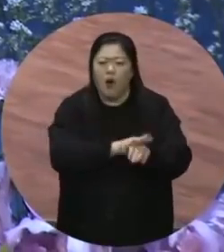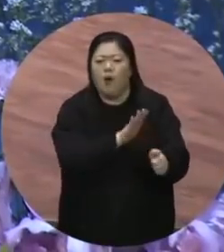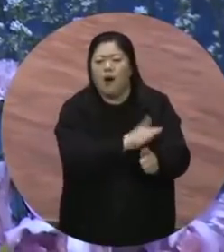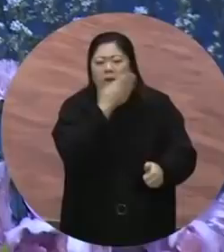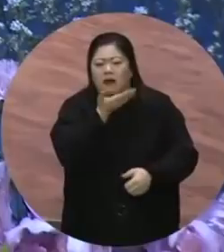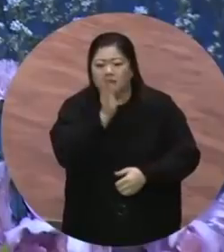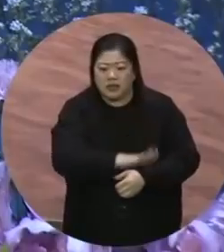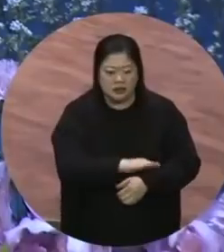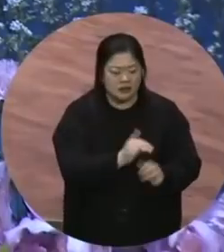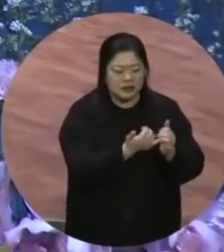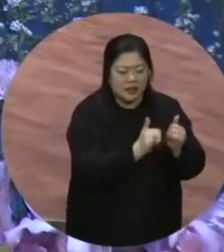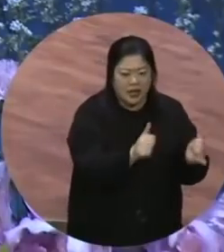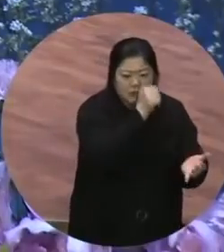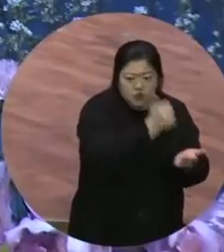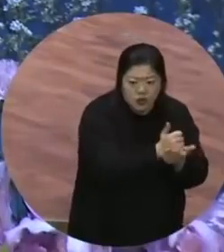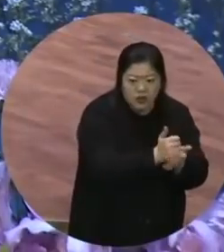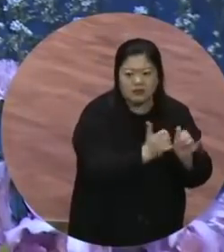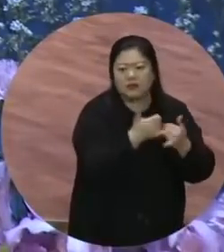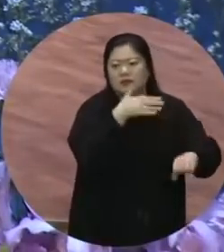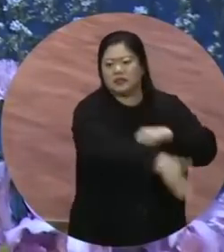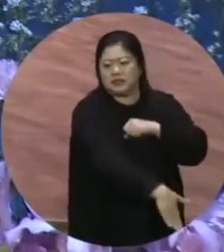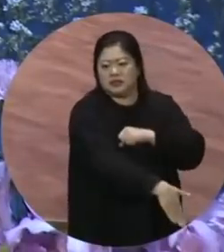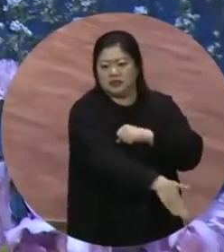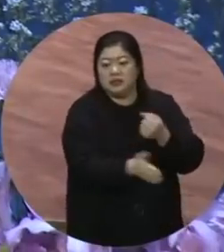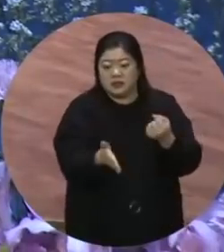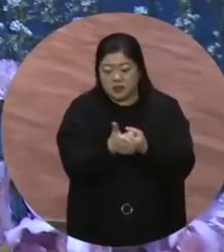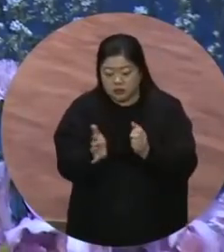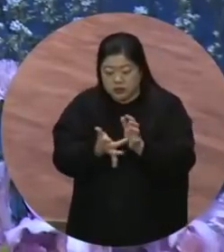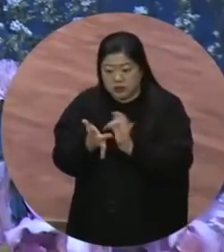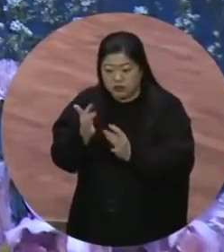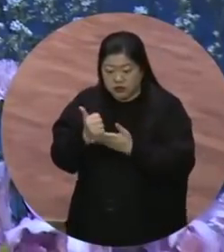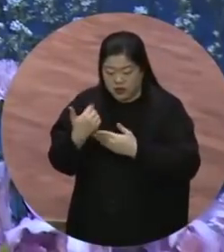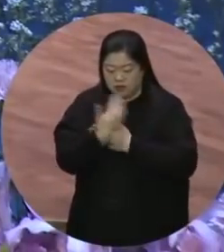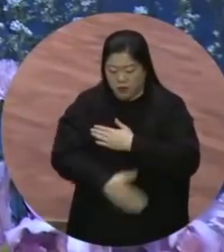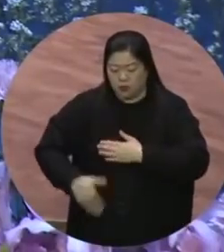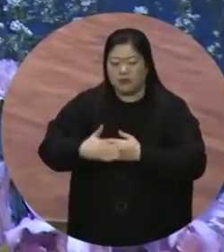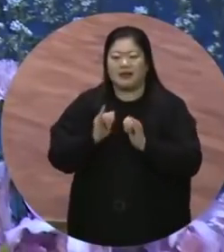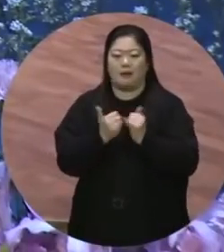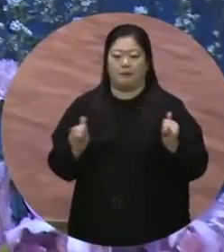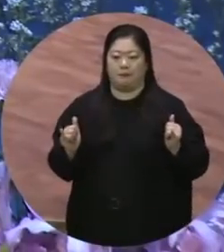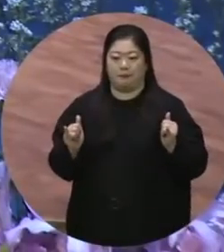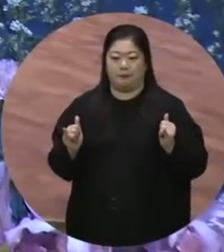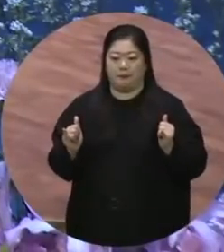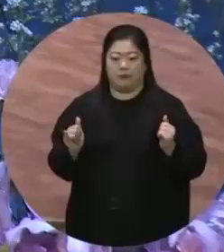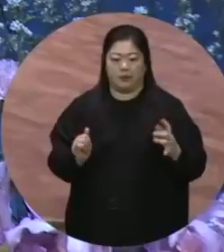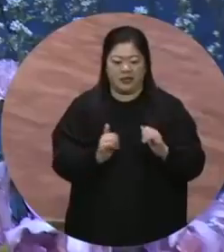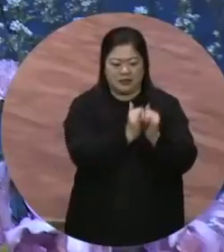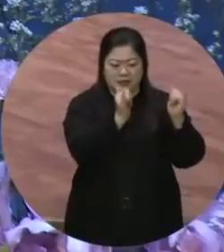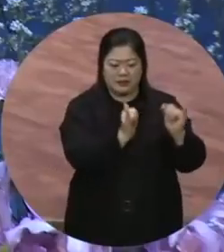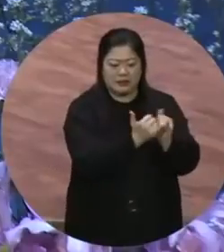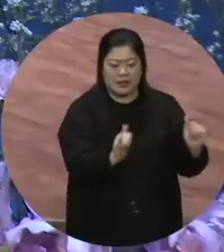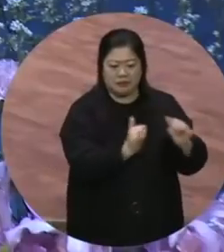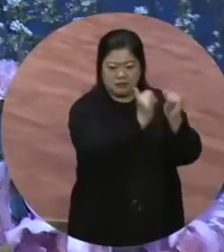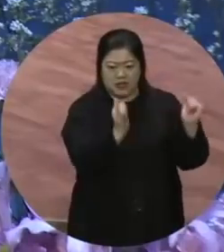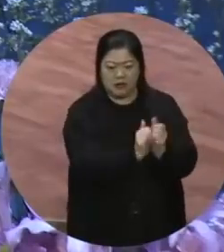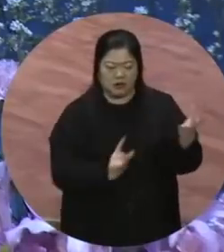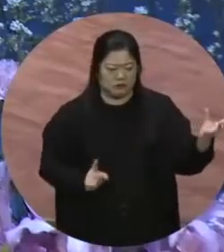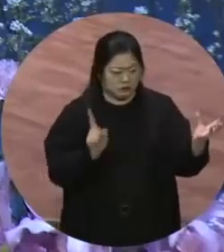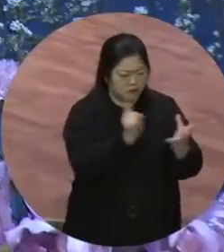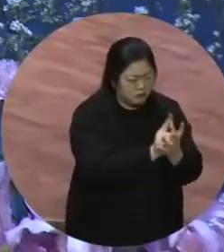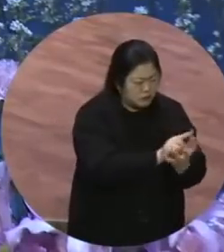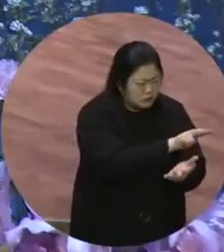완전한 사람이 되어야만 합니다. 예수님은 완전한 사람이 아니고는 사람 문제를 해결할 수 없어요.